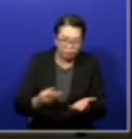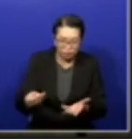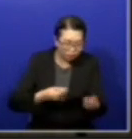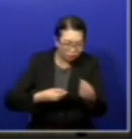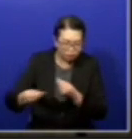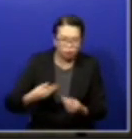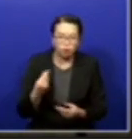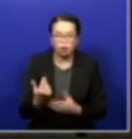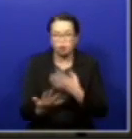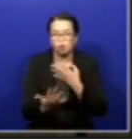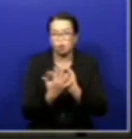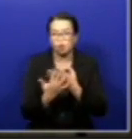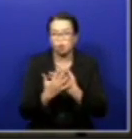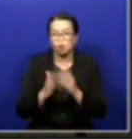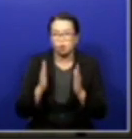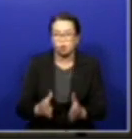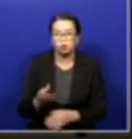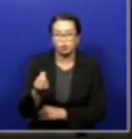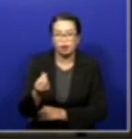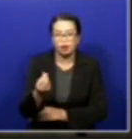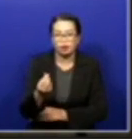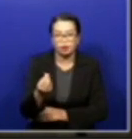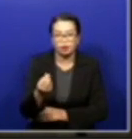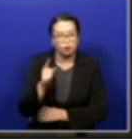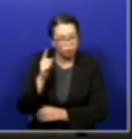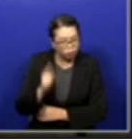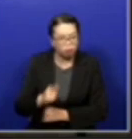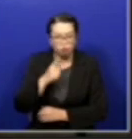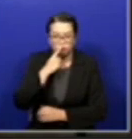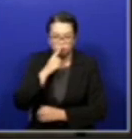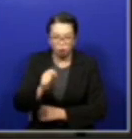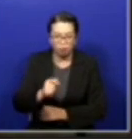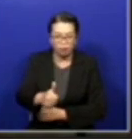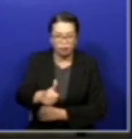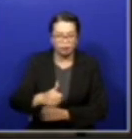ติดคุกกี่คนต้องตอบในสภาอันทรงเกีย